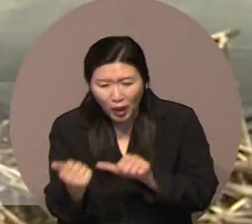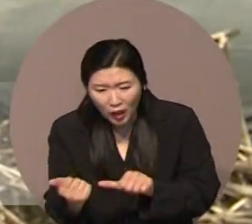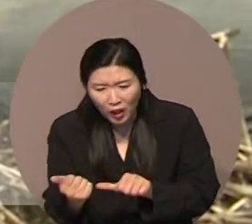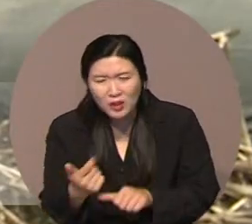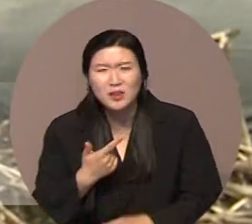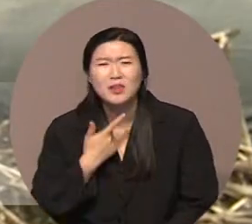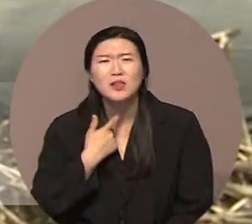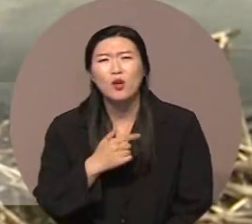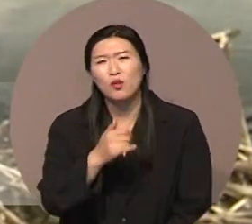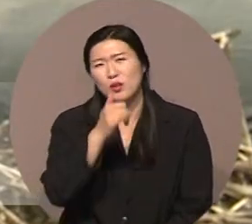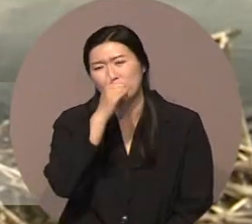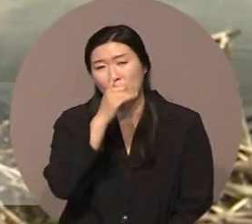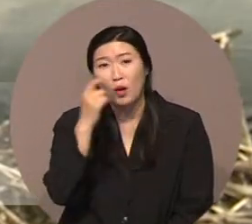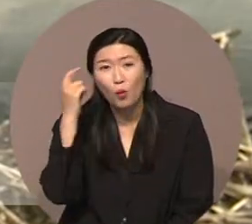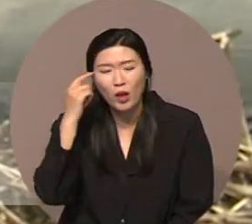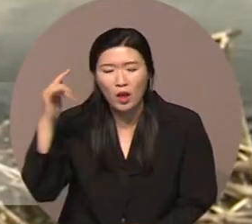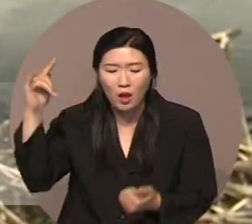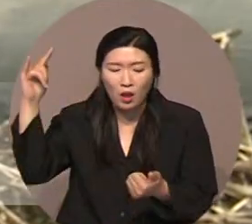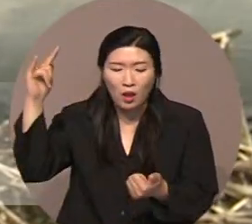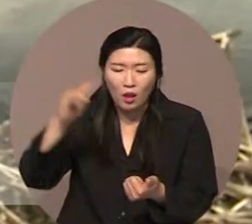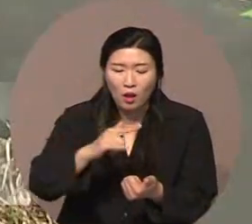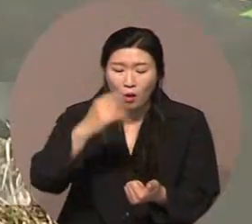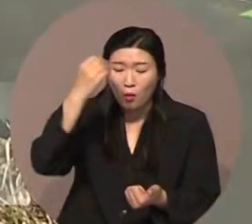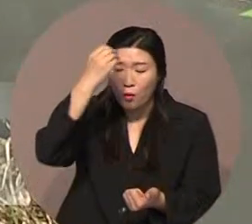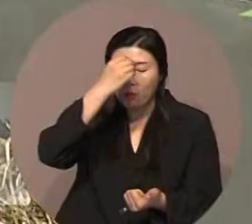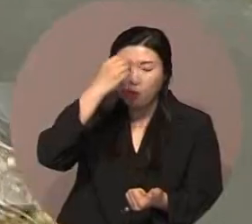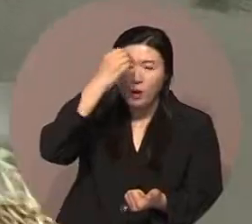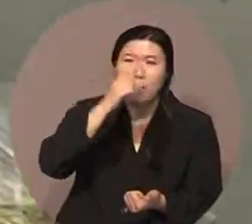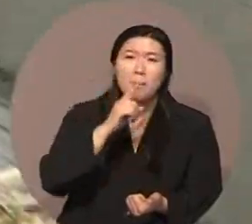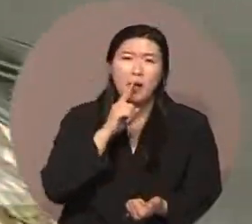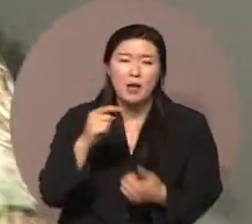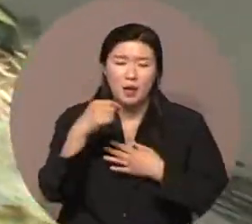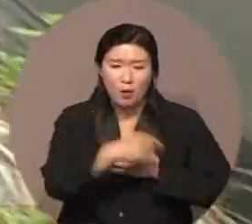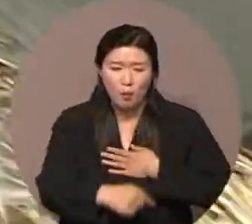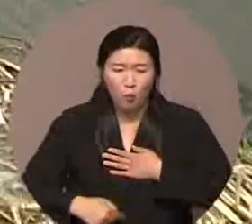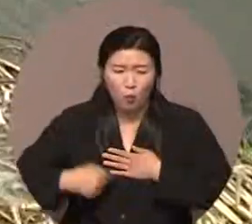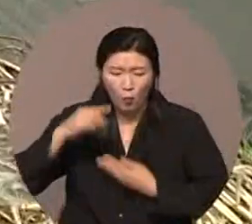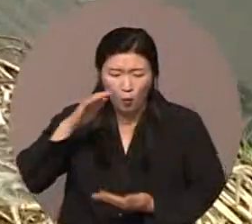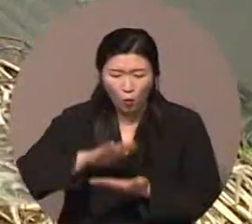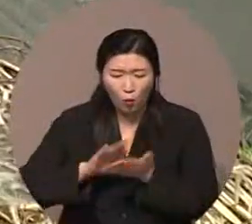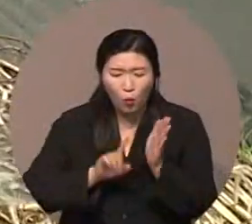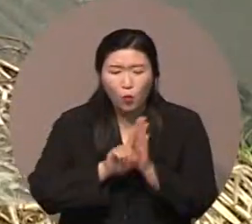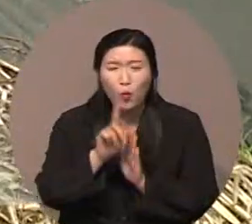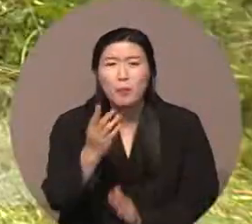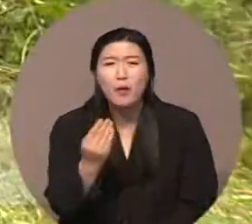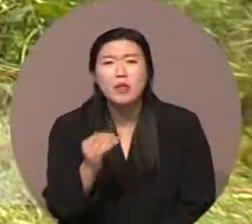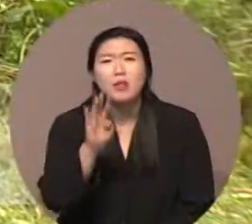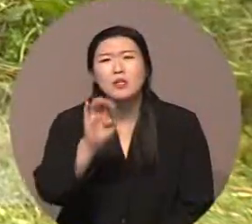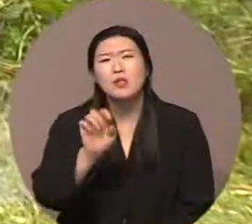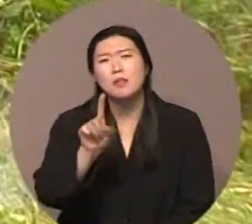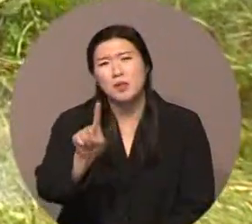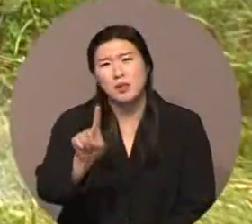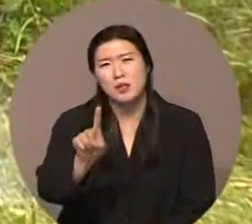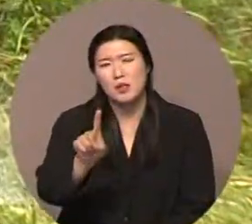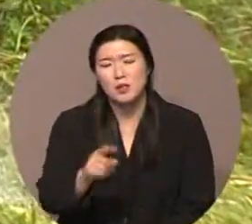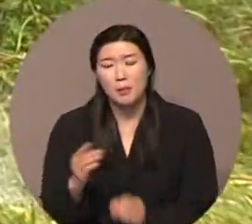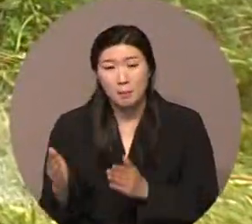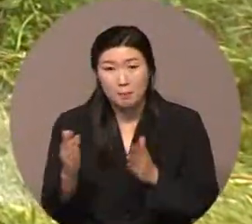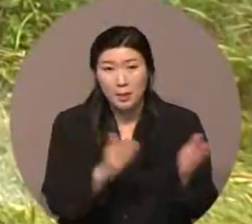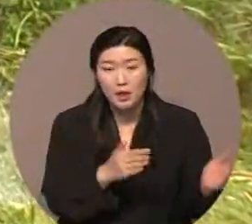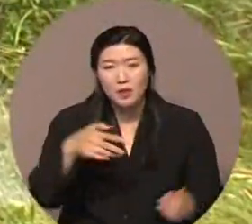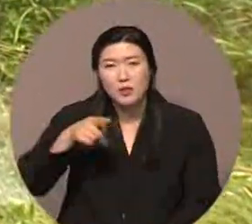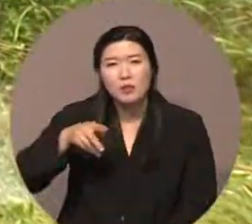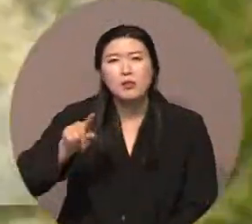발견됐습니다. 열 실신으로 추정되는데 당시 노인의 체온은 무려 41도나 됐습니다. 이튿날에도